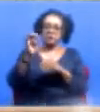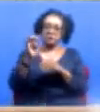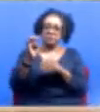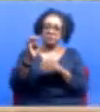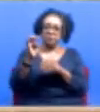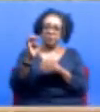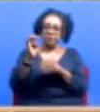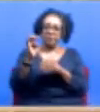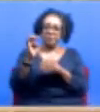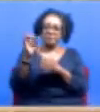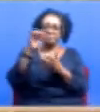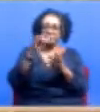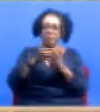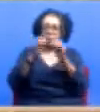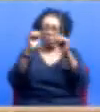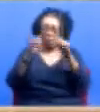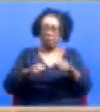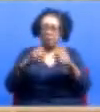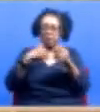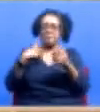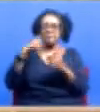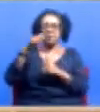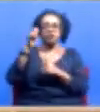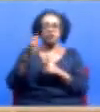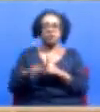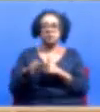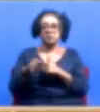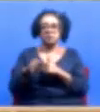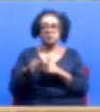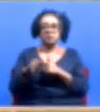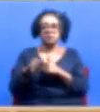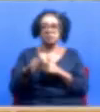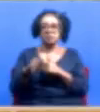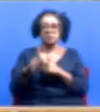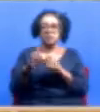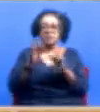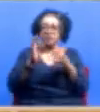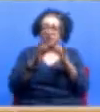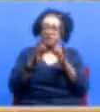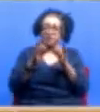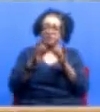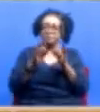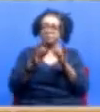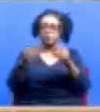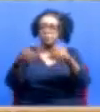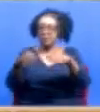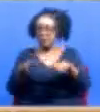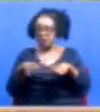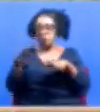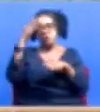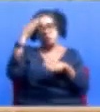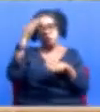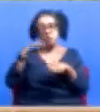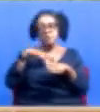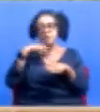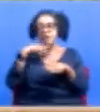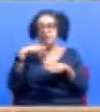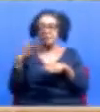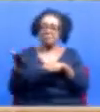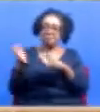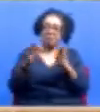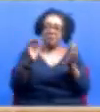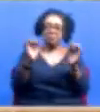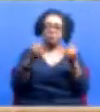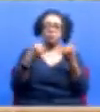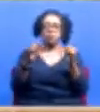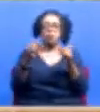Austin tupate haki yake, hata tukumzika tunajua amesaaga, hawezi kurudi,